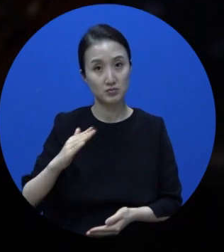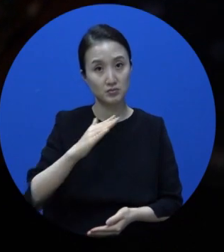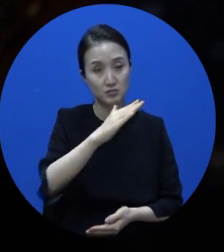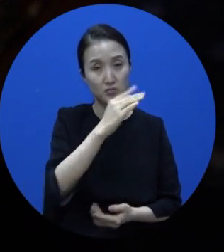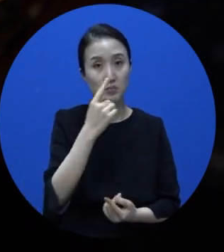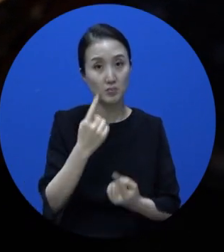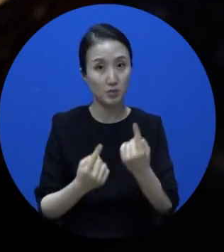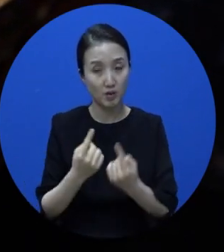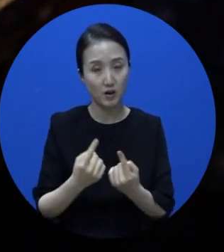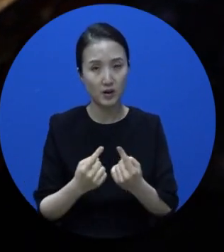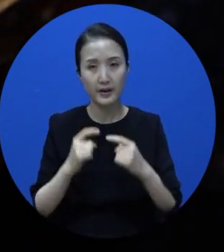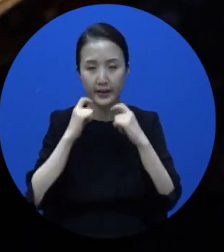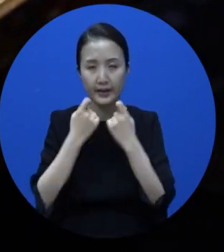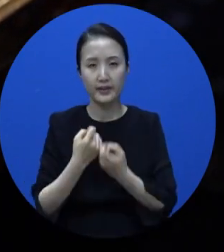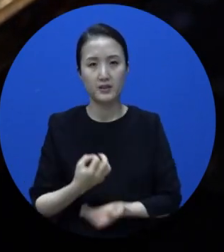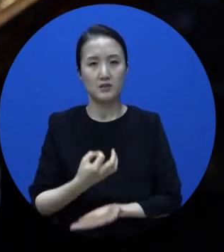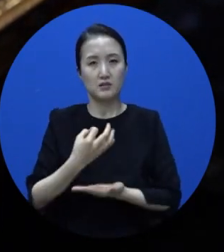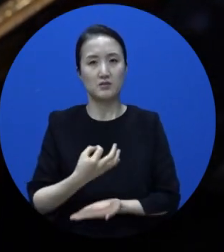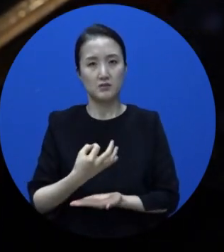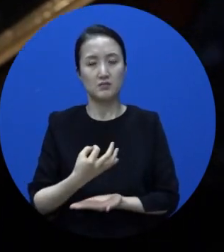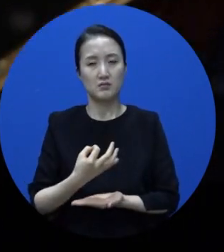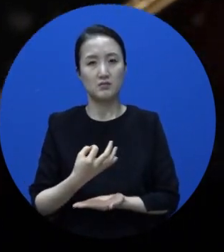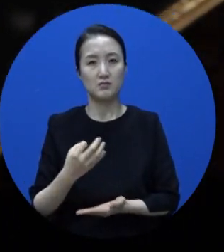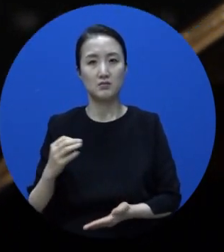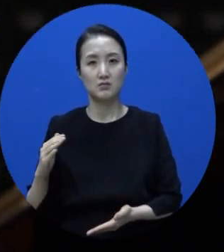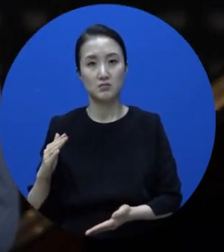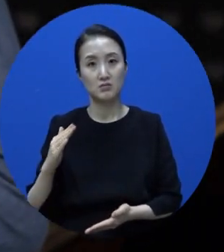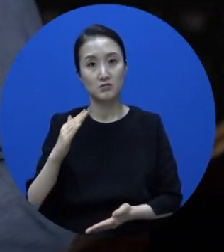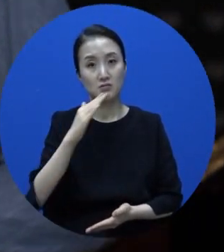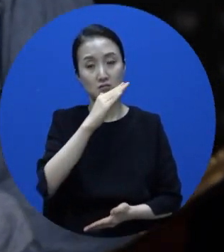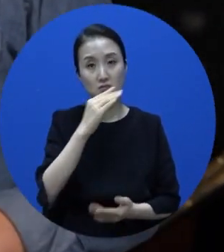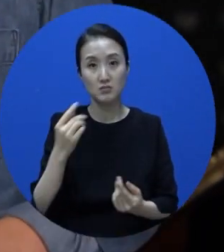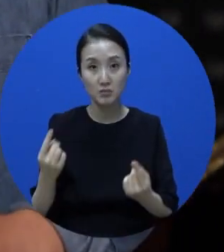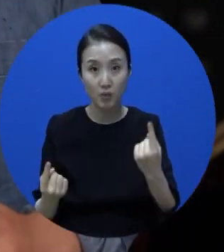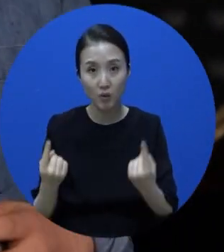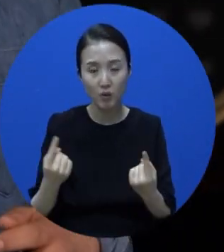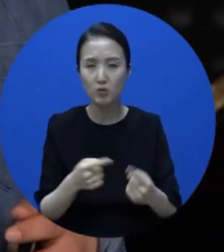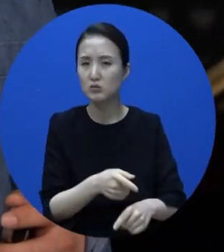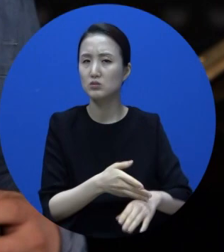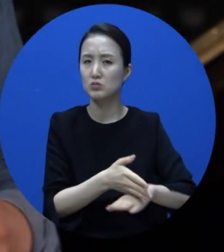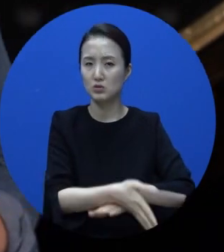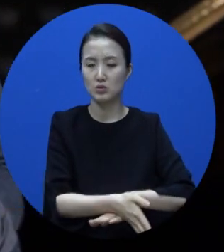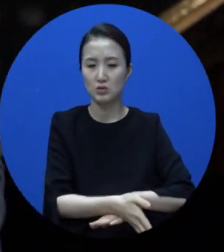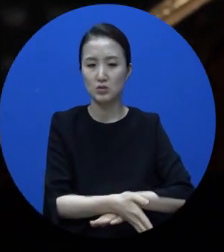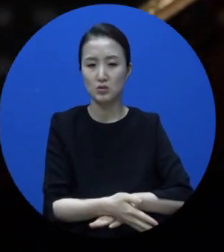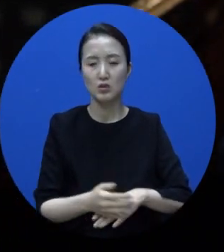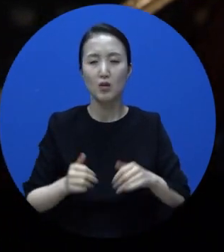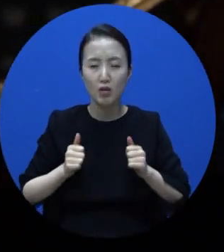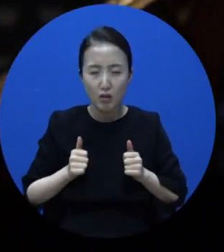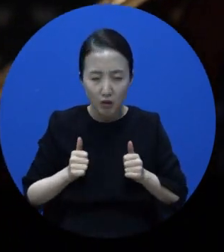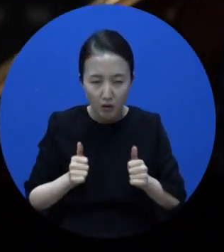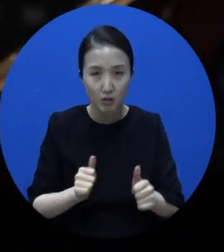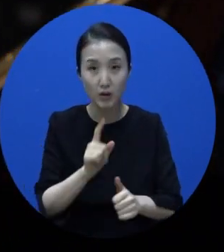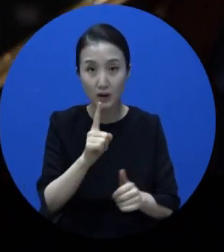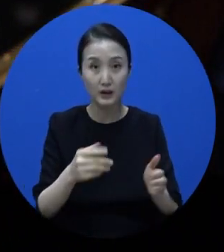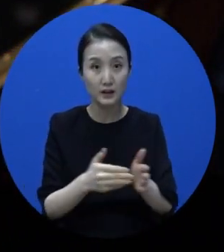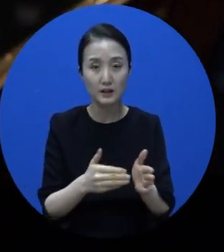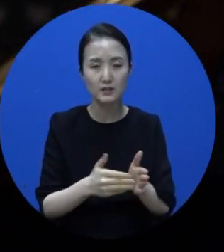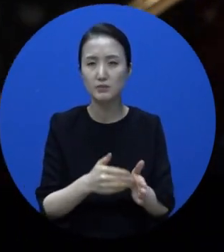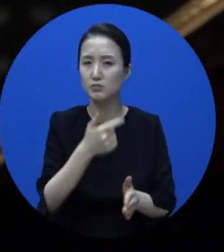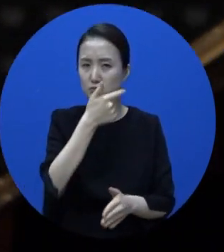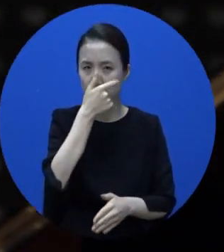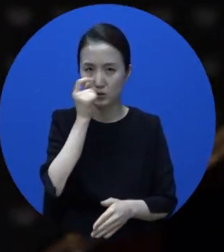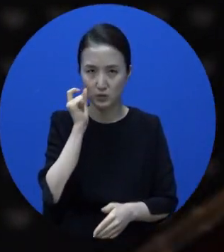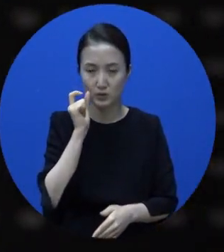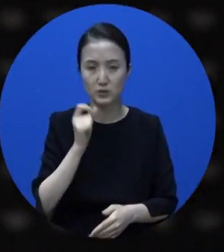느리기 때문에 내가 그냥 열심히 만 살면 날은 더 가난해지는 것이다 그